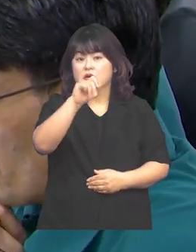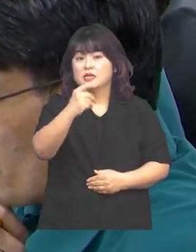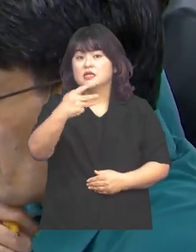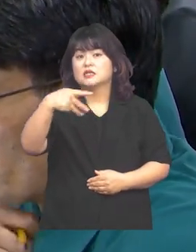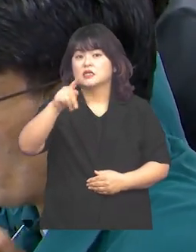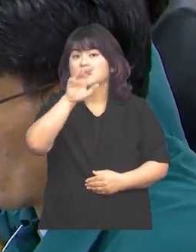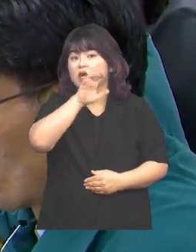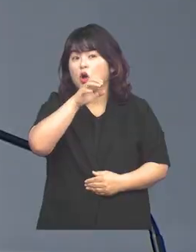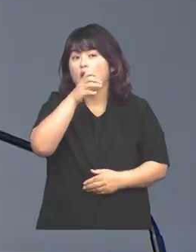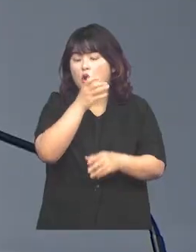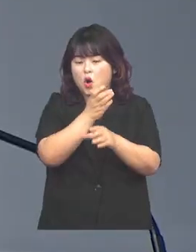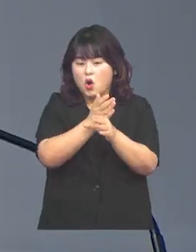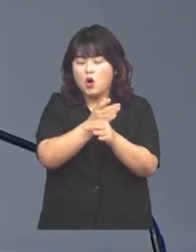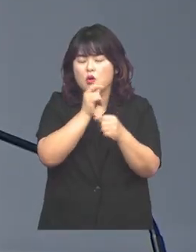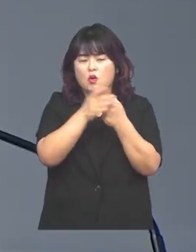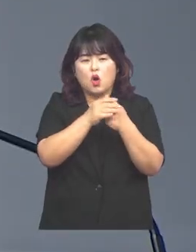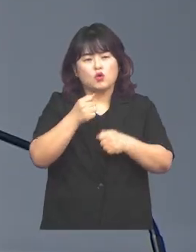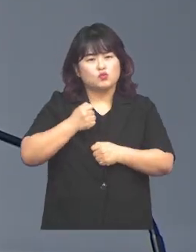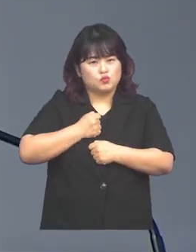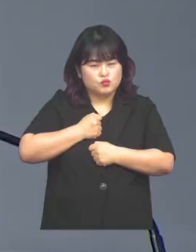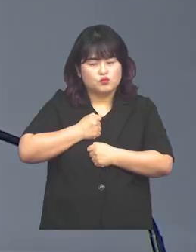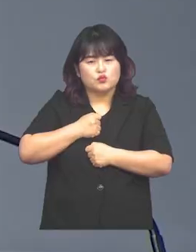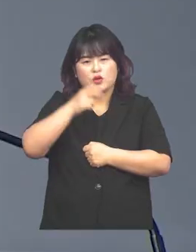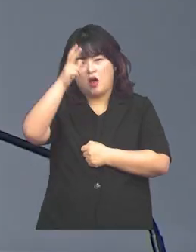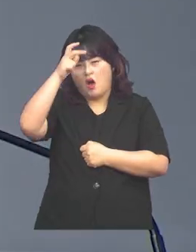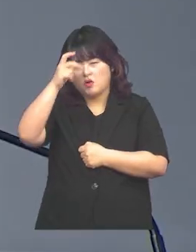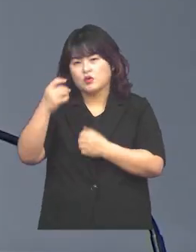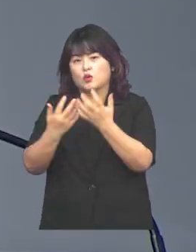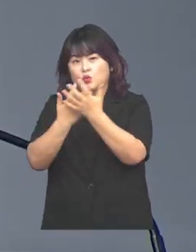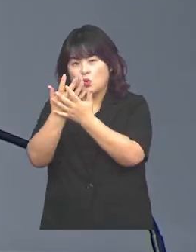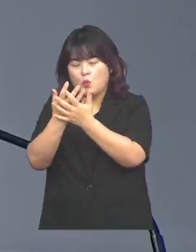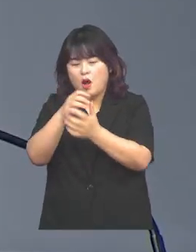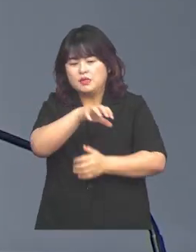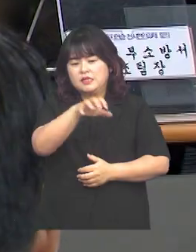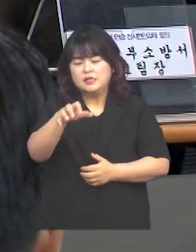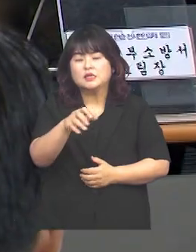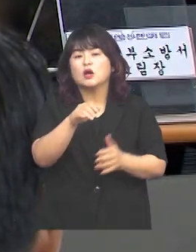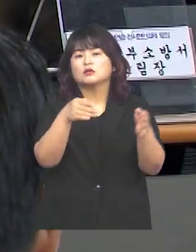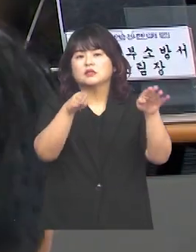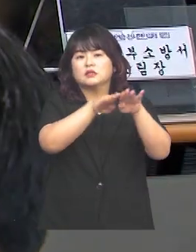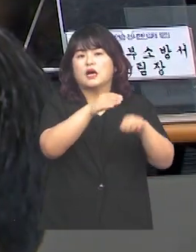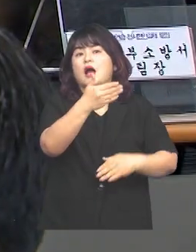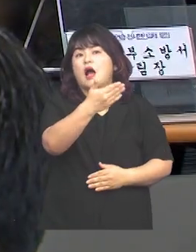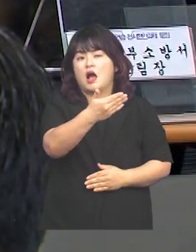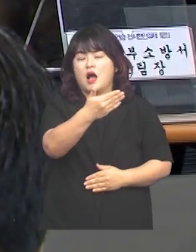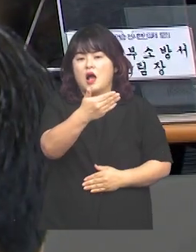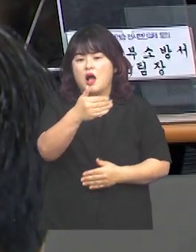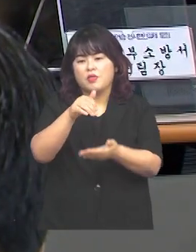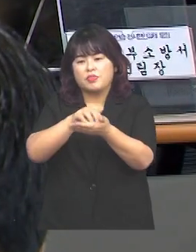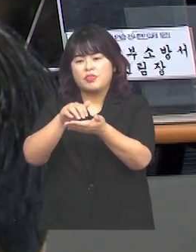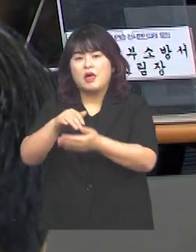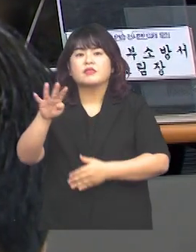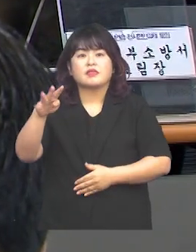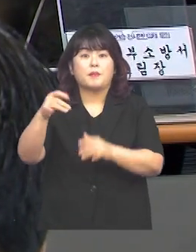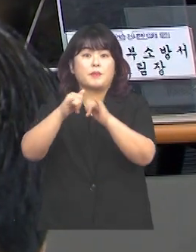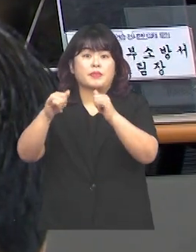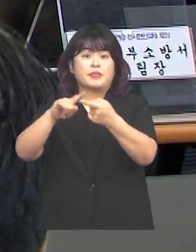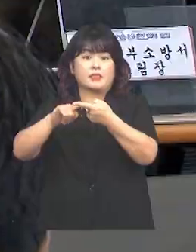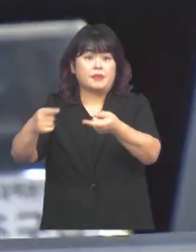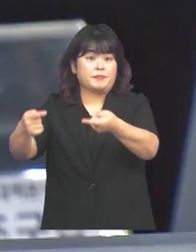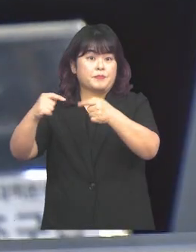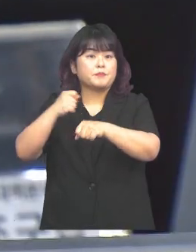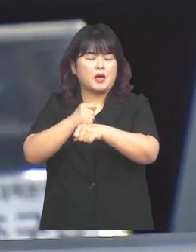2025년 을지연습에는 용인특례시를 비롯해 군과 경찰, 소방 등 지역 내 9개 기관 총 400여 명이